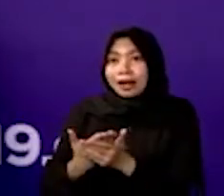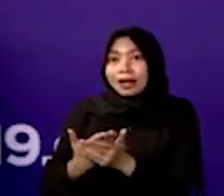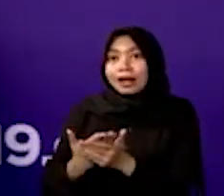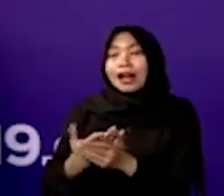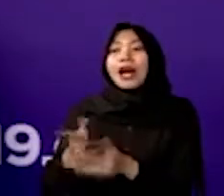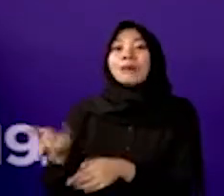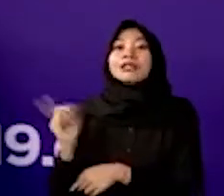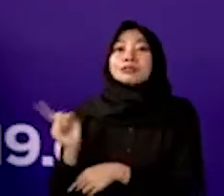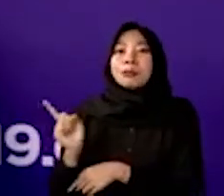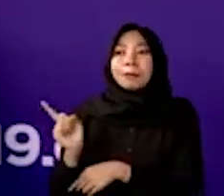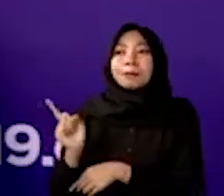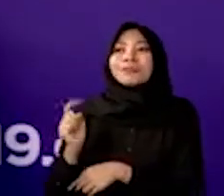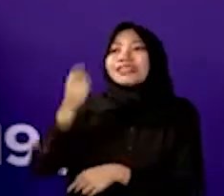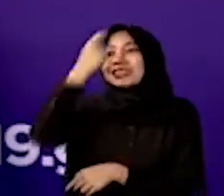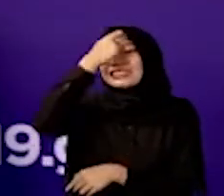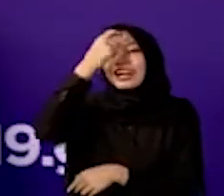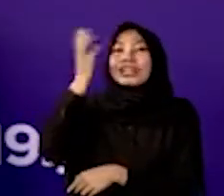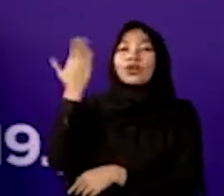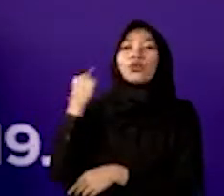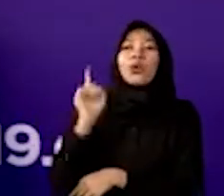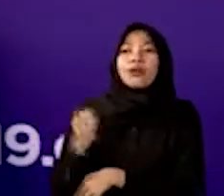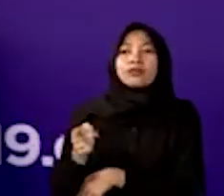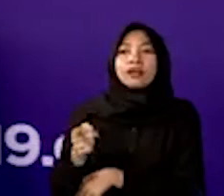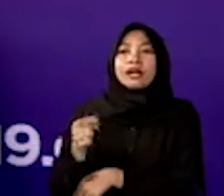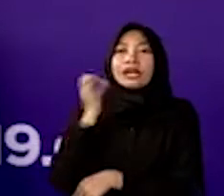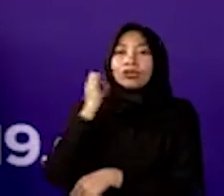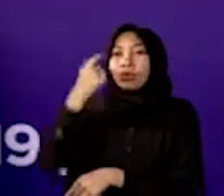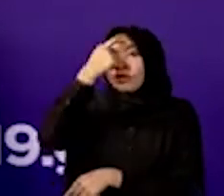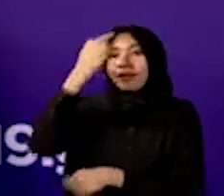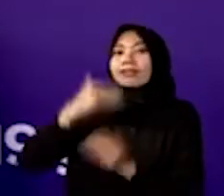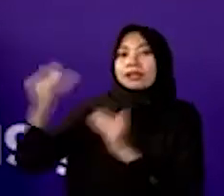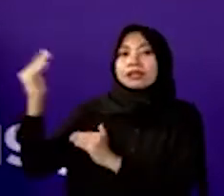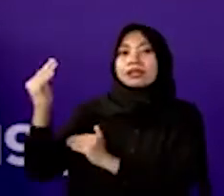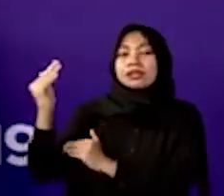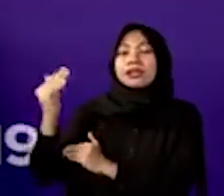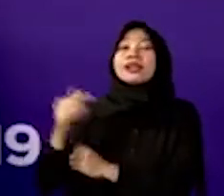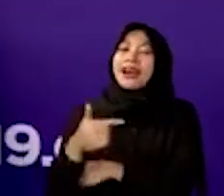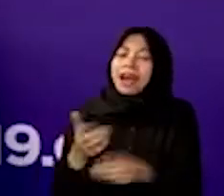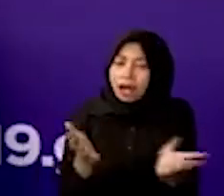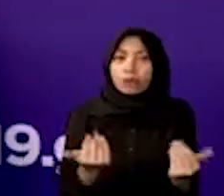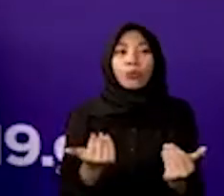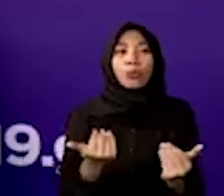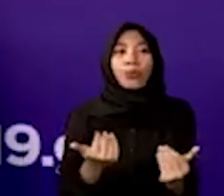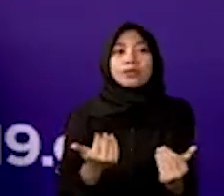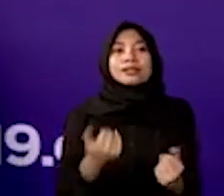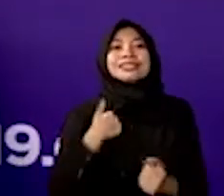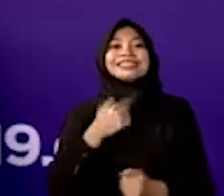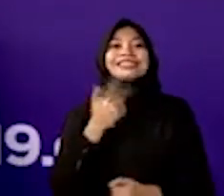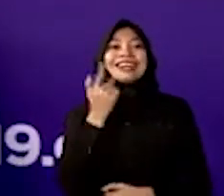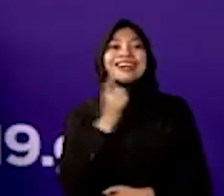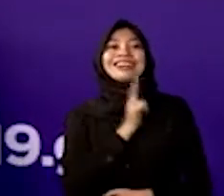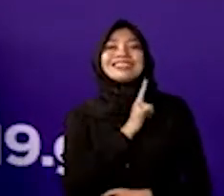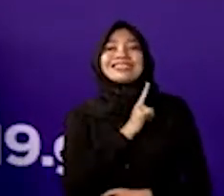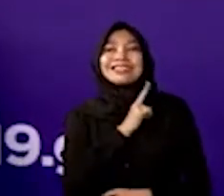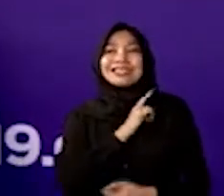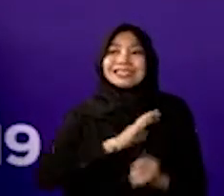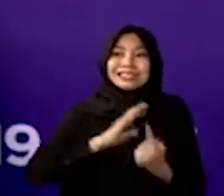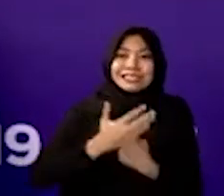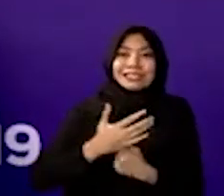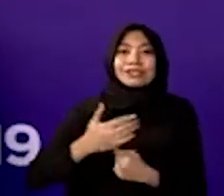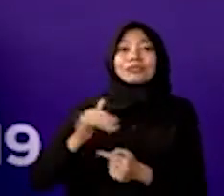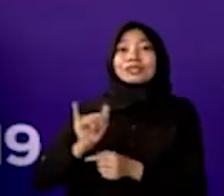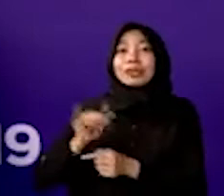itu adalah mereka yang berasal dari kelompok rentan sekali lagi Mari kita lindungi diri kita sendiri sekaligus kita